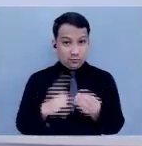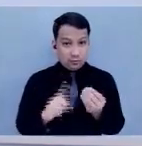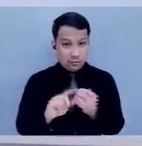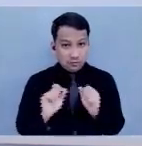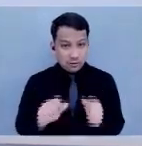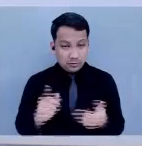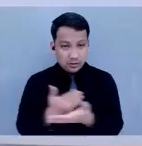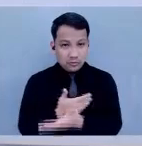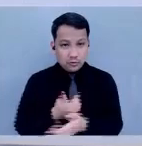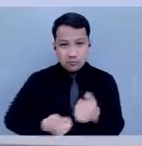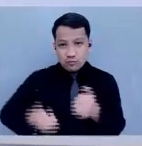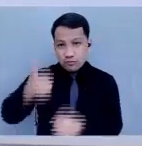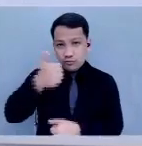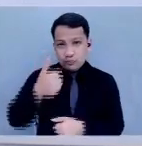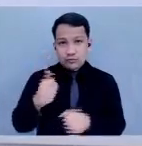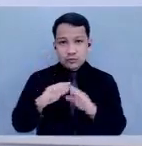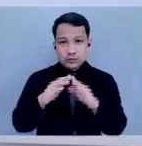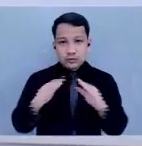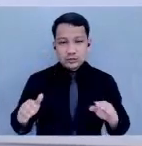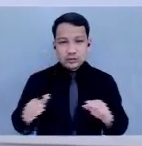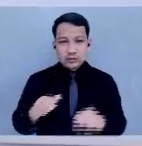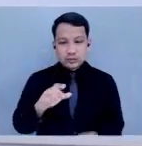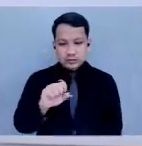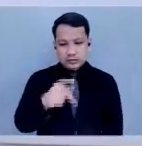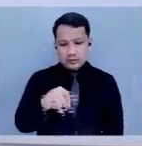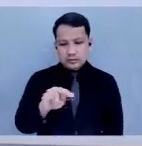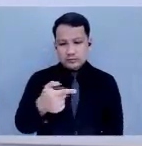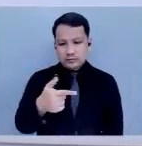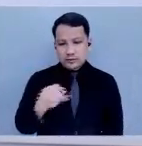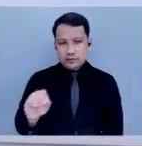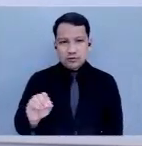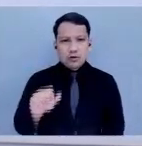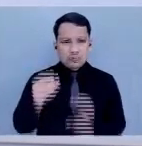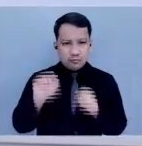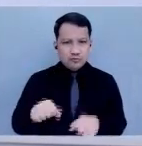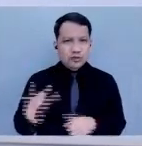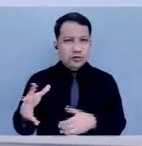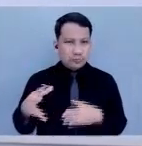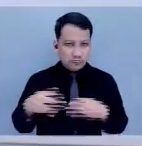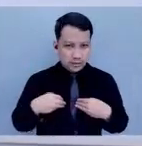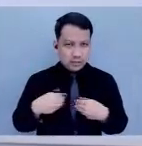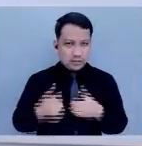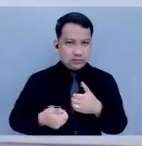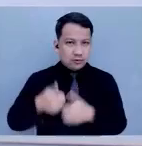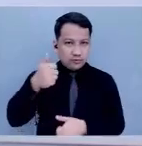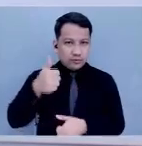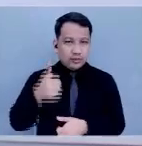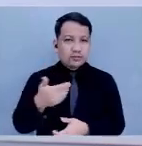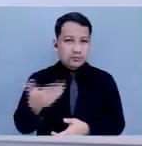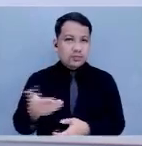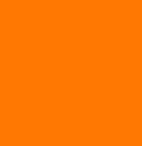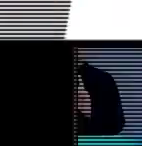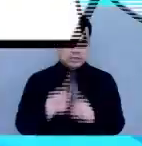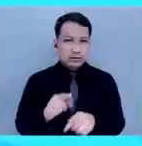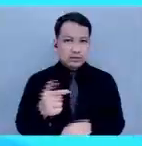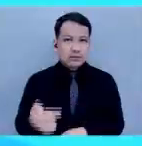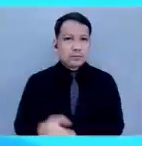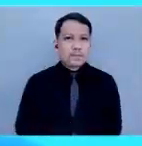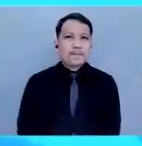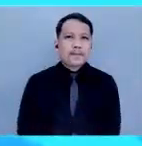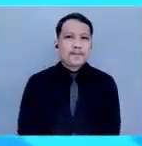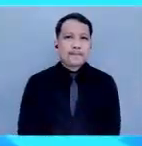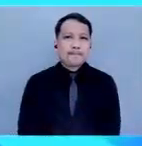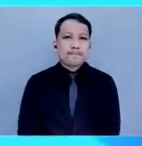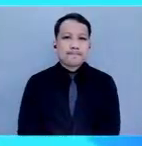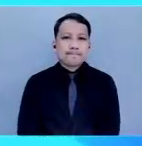winner na team bahay sa Spingo, pwede nyo na pong maklaim ang inyong panalo. Narito ang aking report.